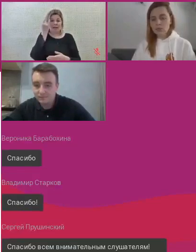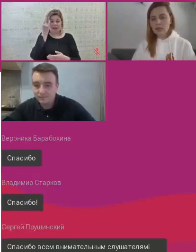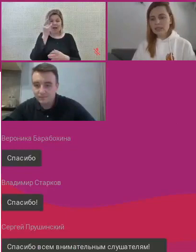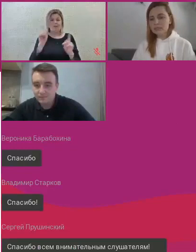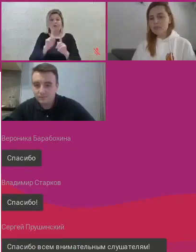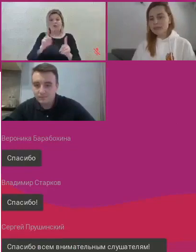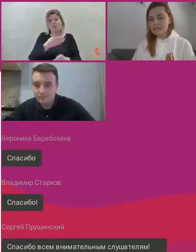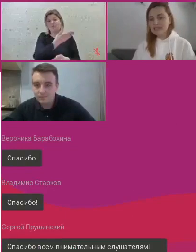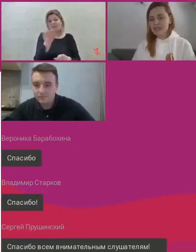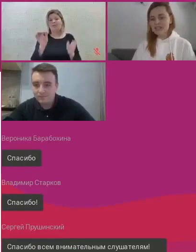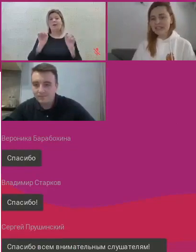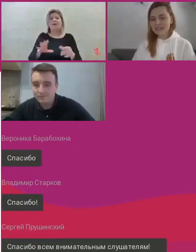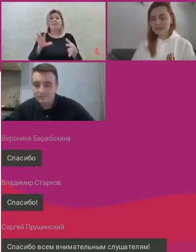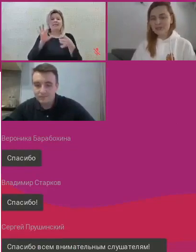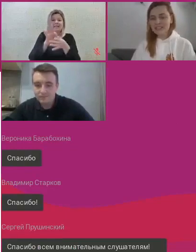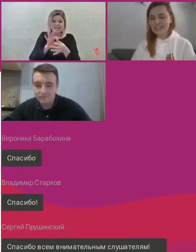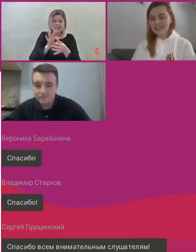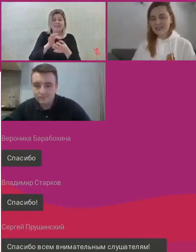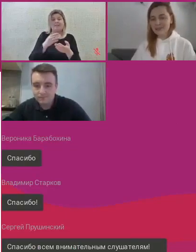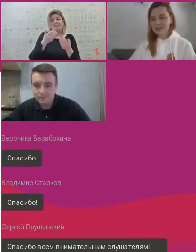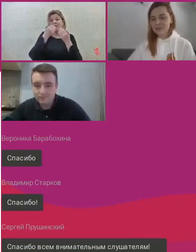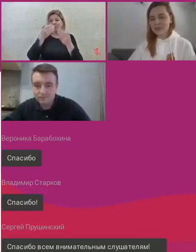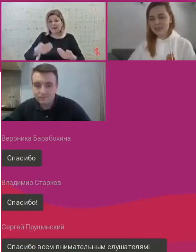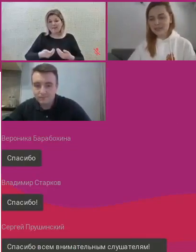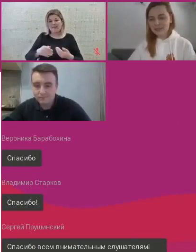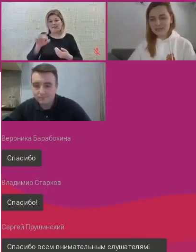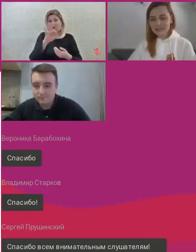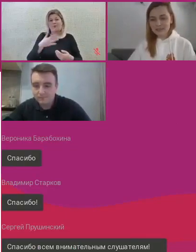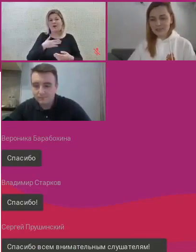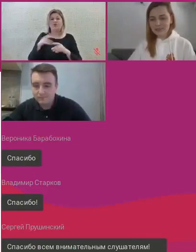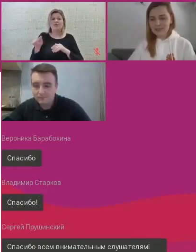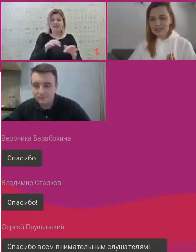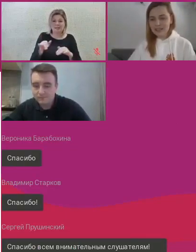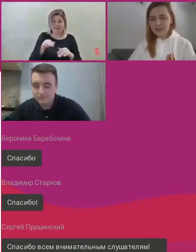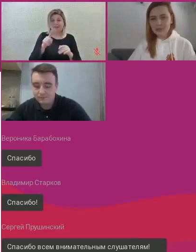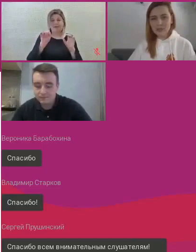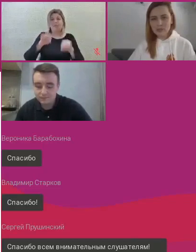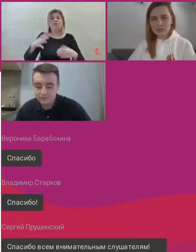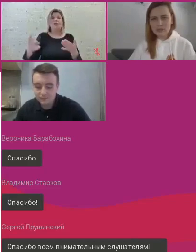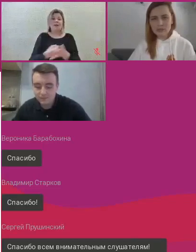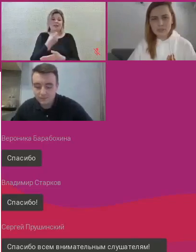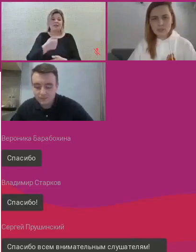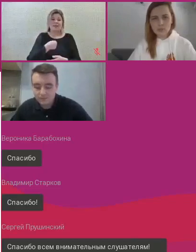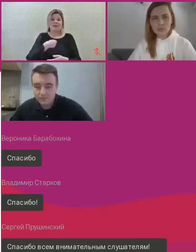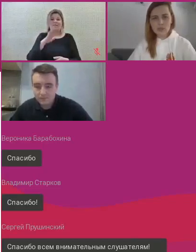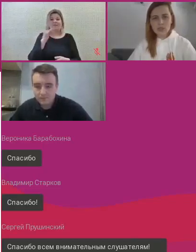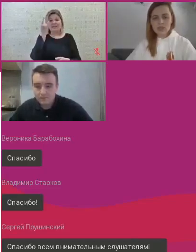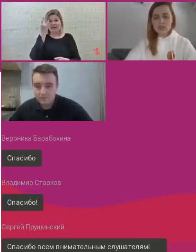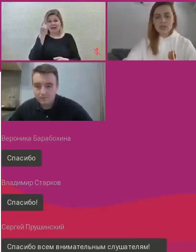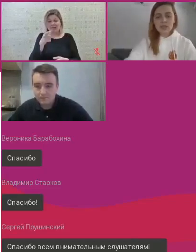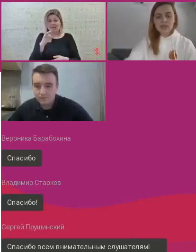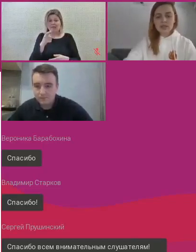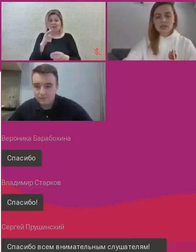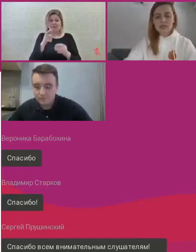присоединились, там могут спросить, посмотреть за нашей деятельностью и так далее. Ну, в общем, найдите меня в Инстаграме, я просто не знаю, успею